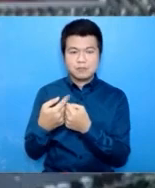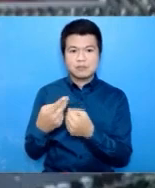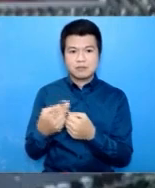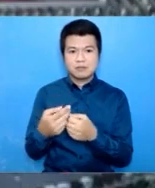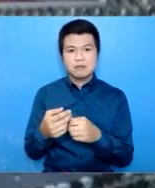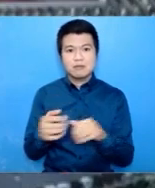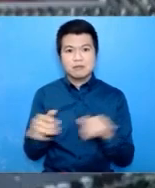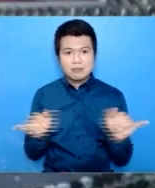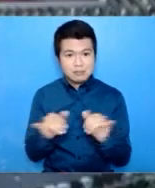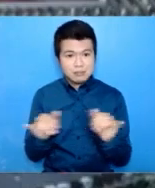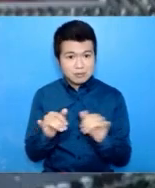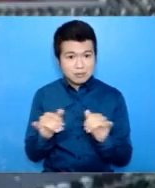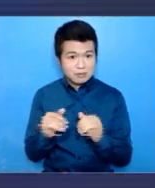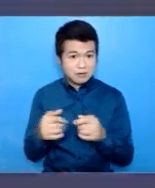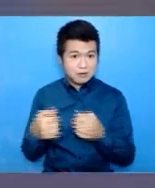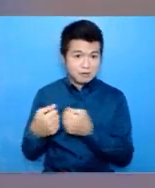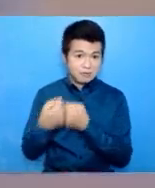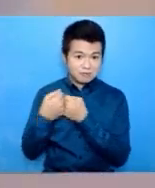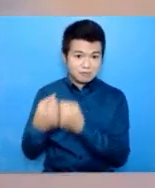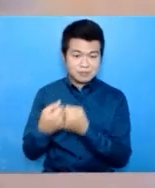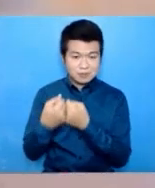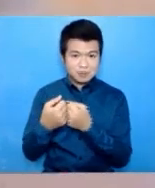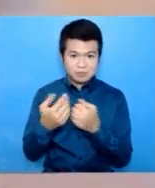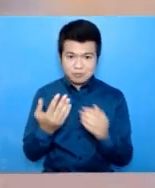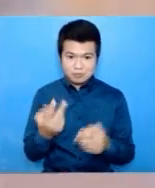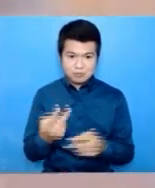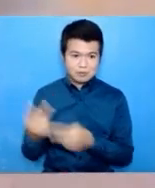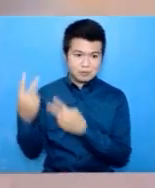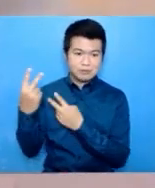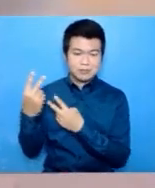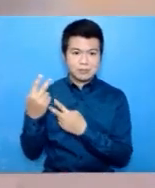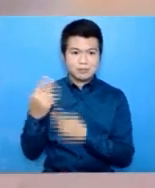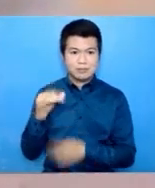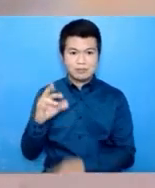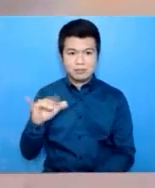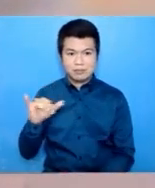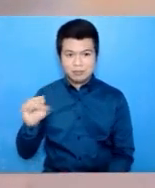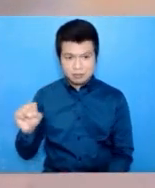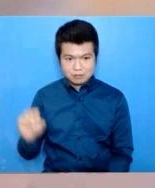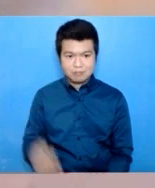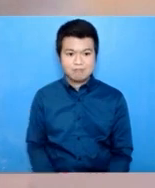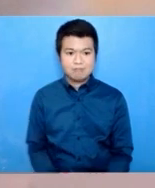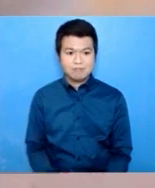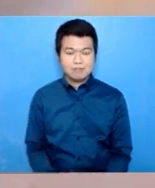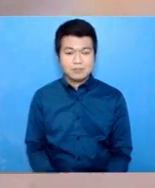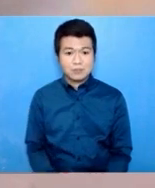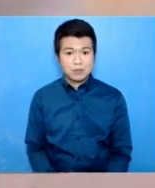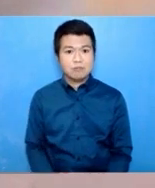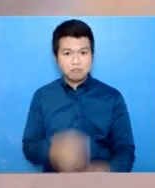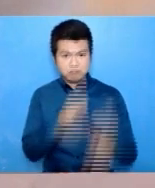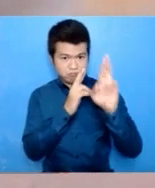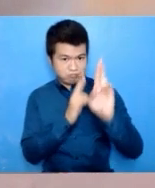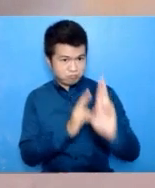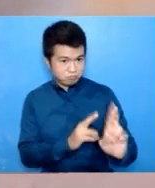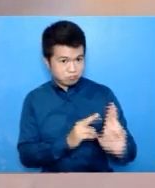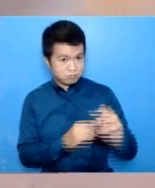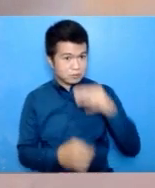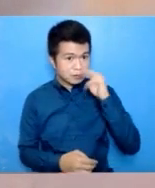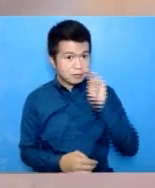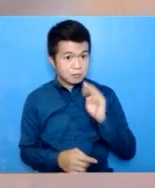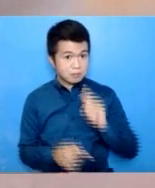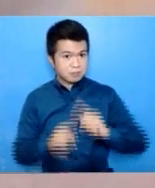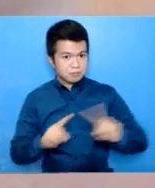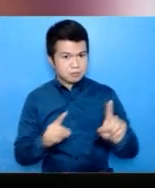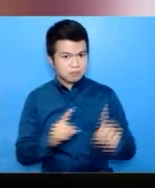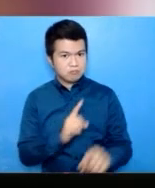very similar to his fight against Chris Algieri. Malaki raw ang respeto ni Ugas kay Pacquiao, pero determinado rin daw siyang madepensahan ang